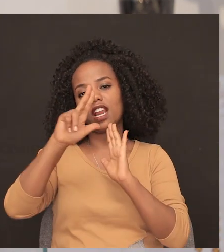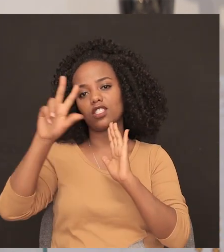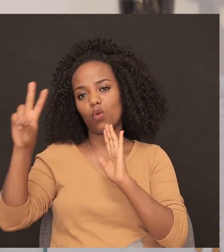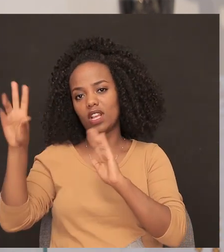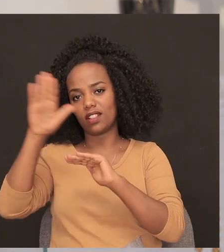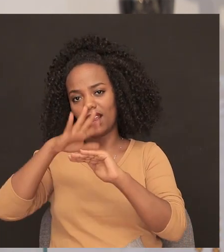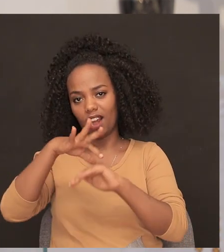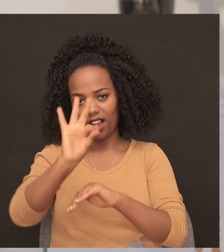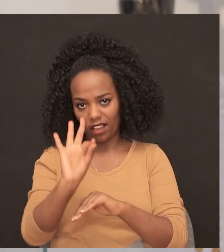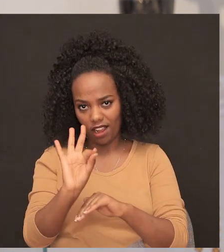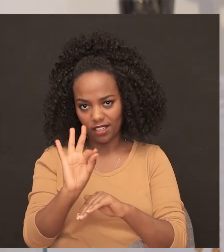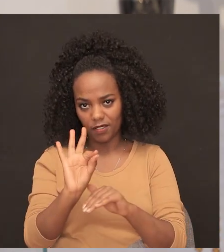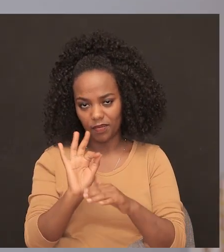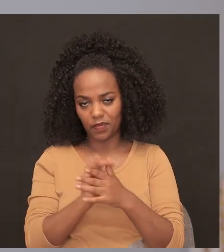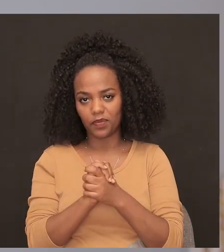ላይ እናገኛለን።